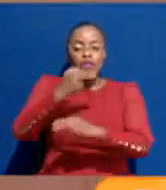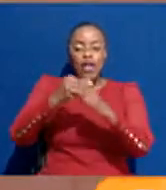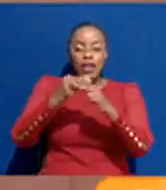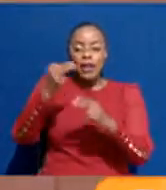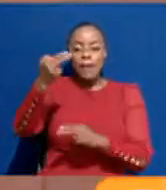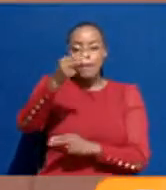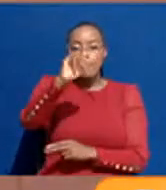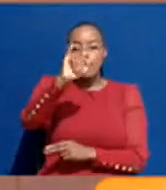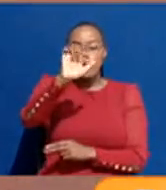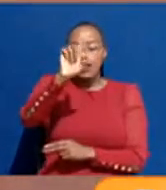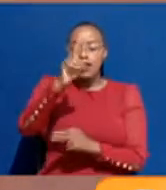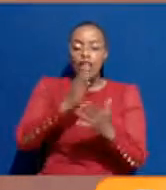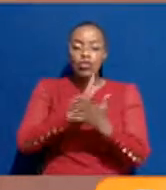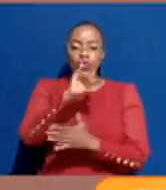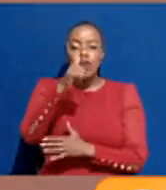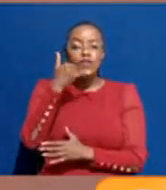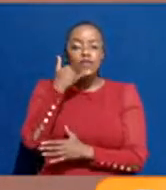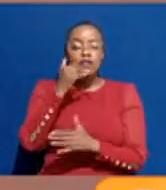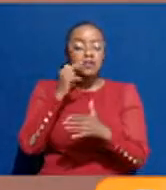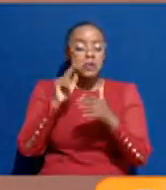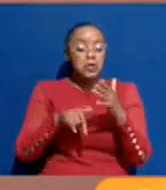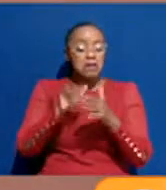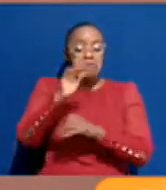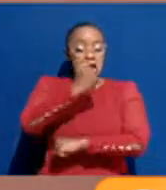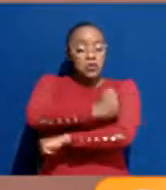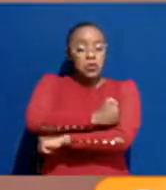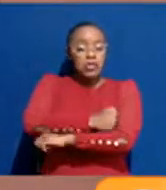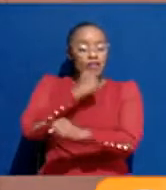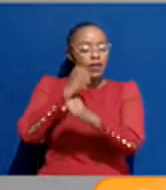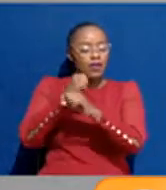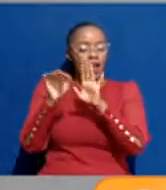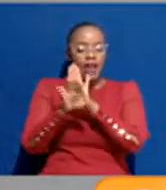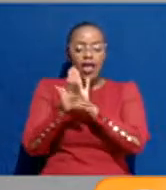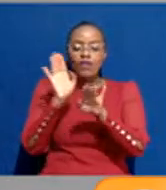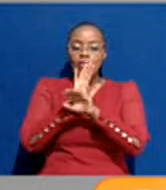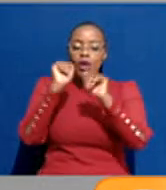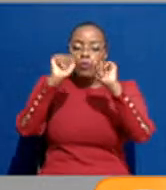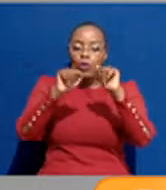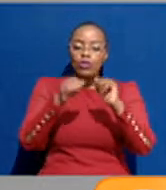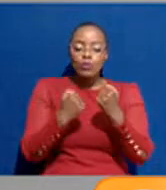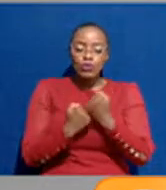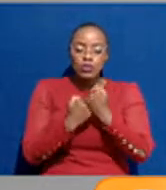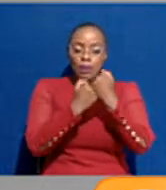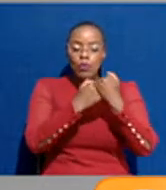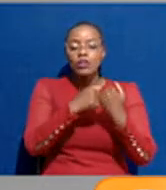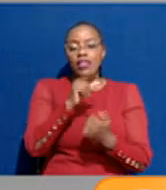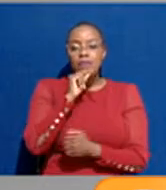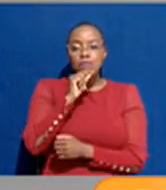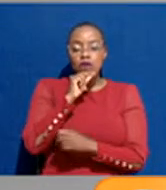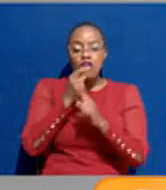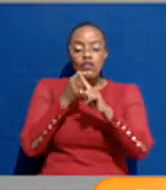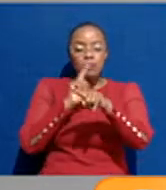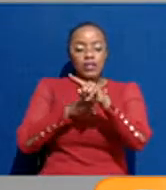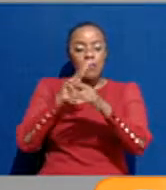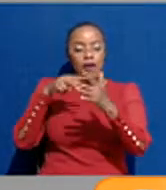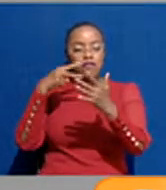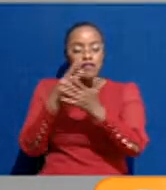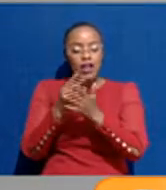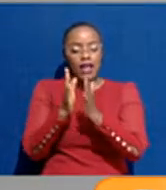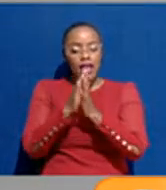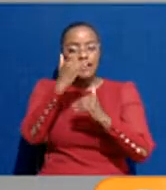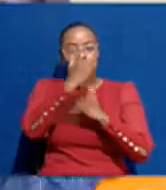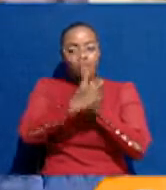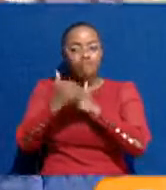Mwangi kwa njia ya simu amesema kuwa shule hiyo imefanya kila iwezalo kumsaidia mtoto huyo tangu anguke na